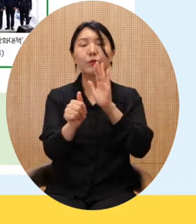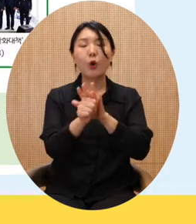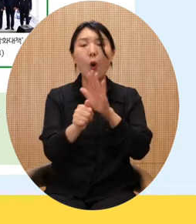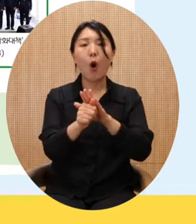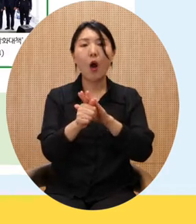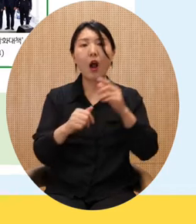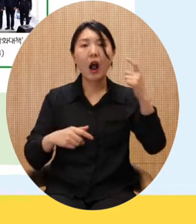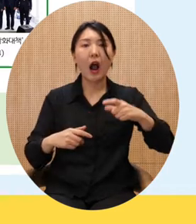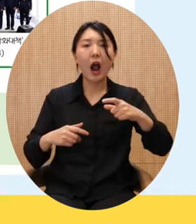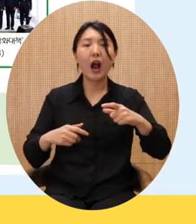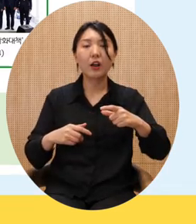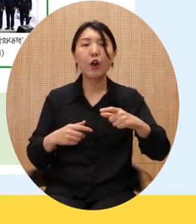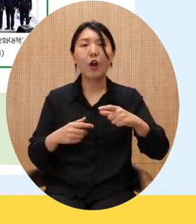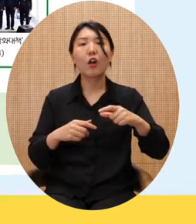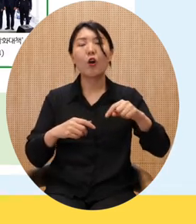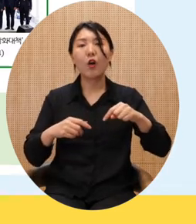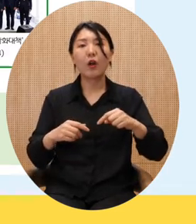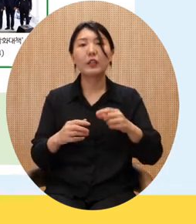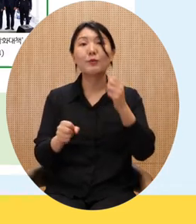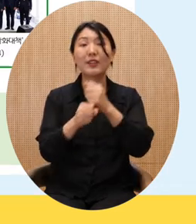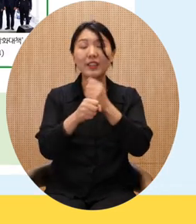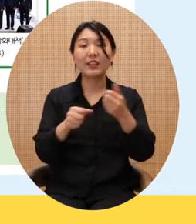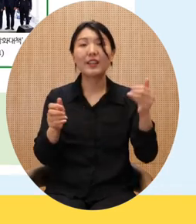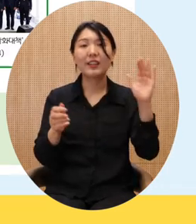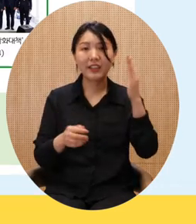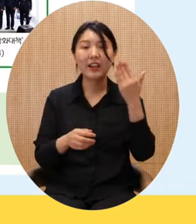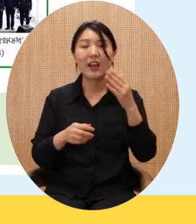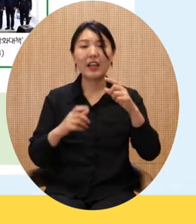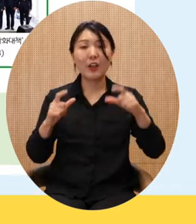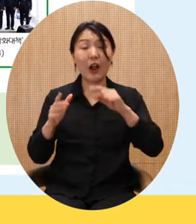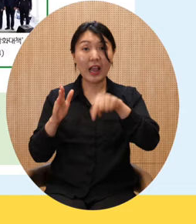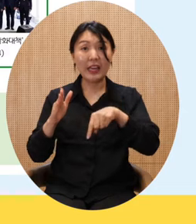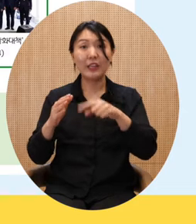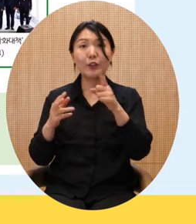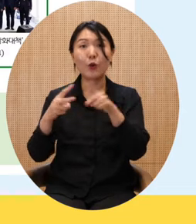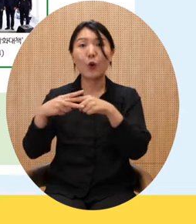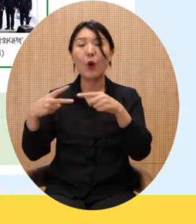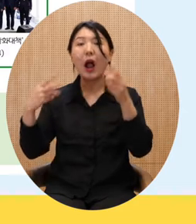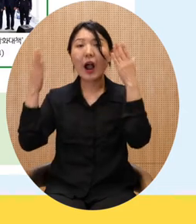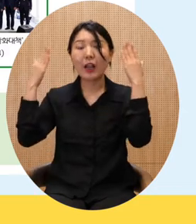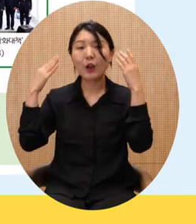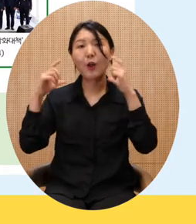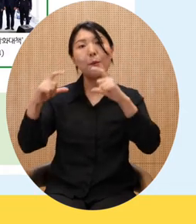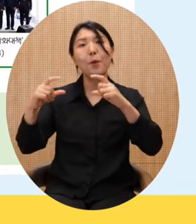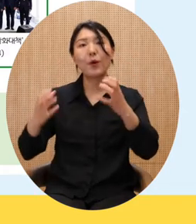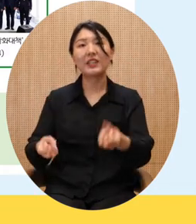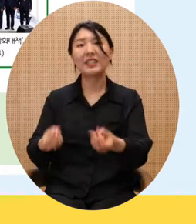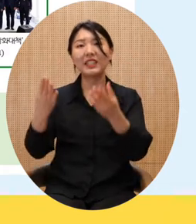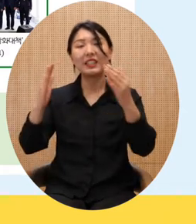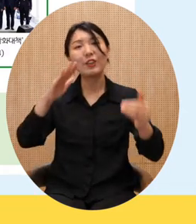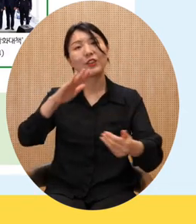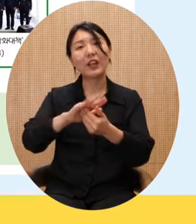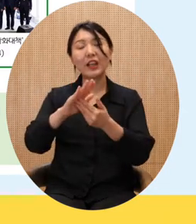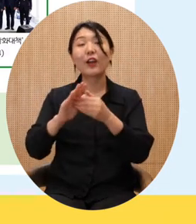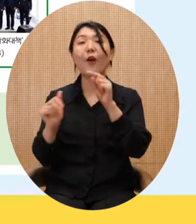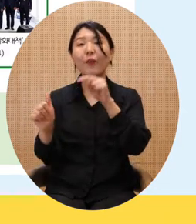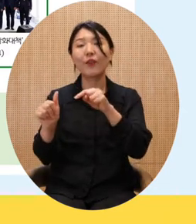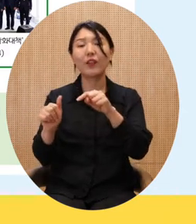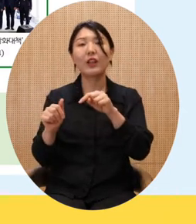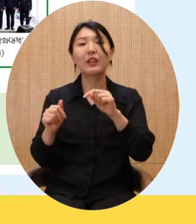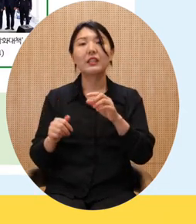발표까지 이끌어냈고요. 지역에 있는 초등학교에서 그 선포식이 이루어졌다는 점에서 또 의미가